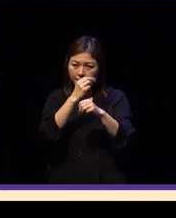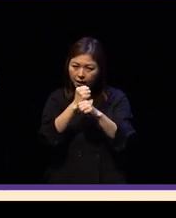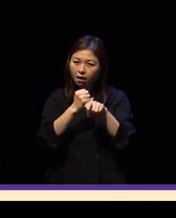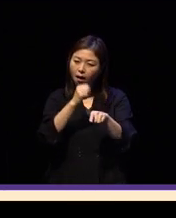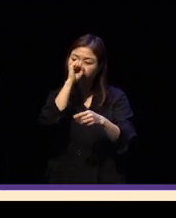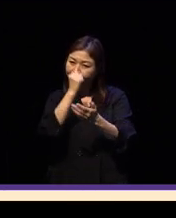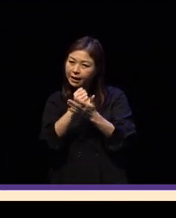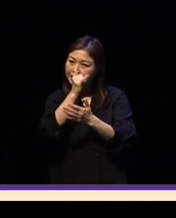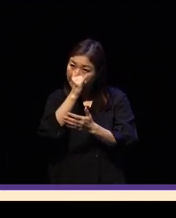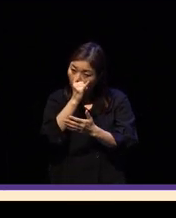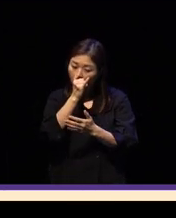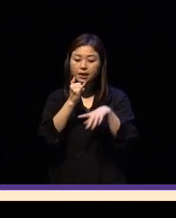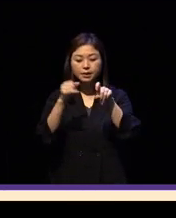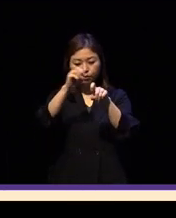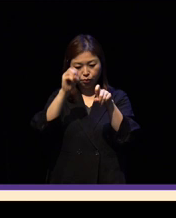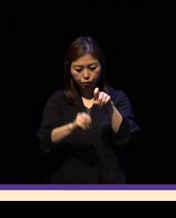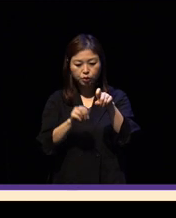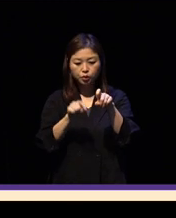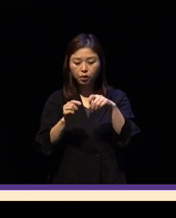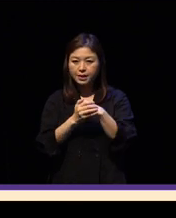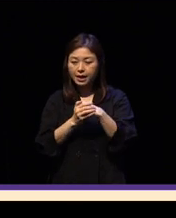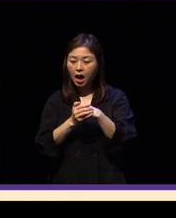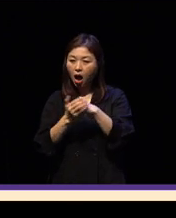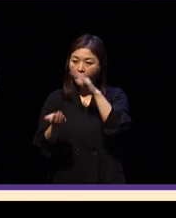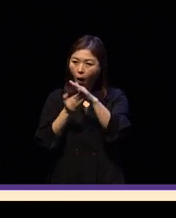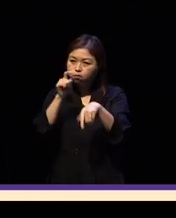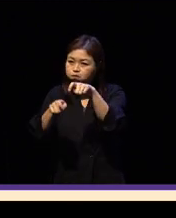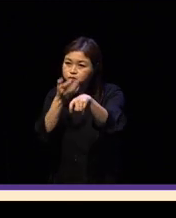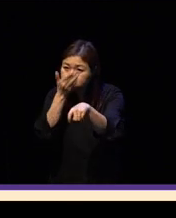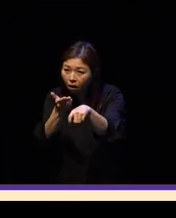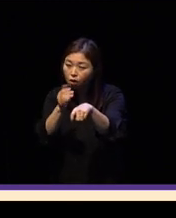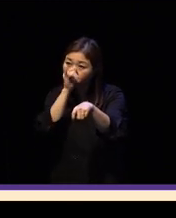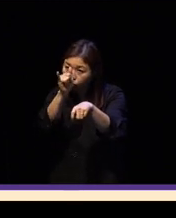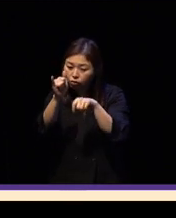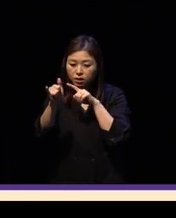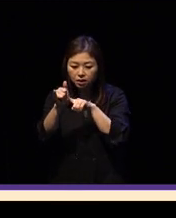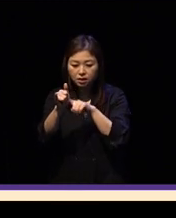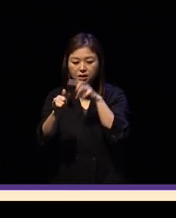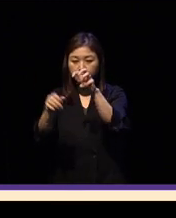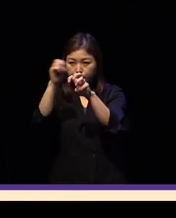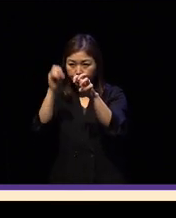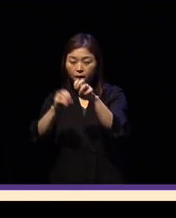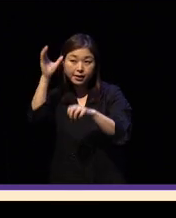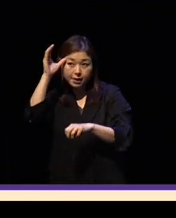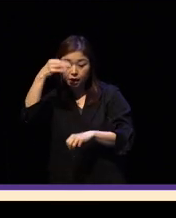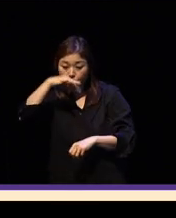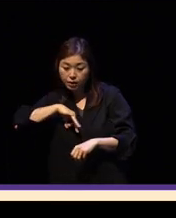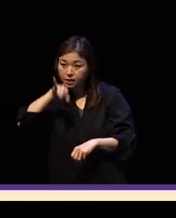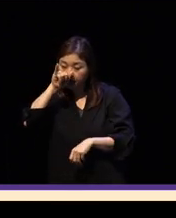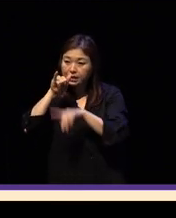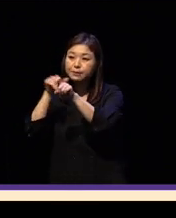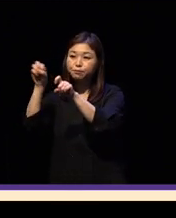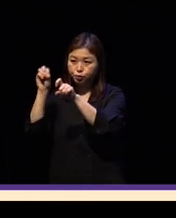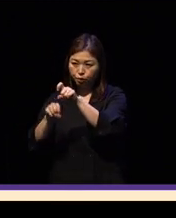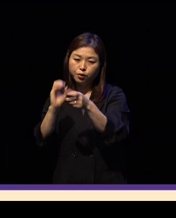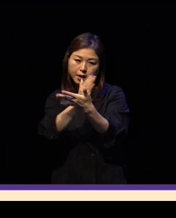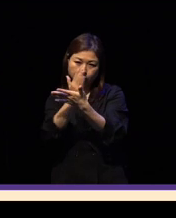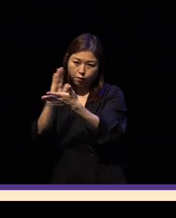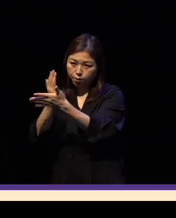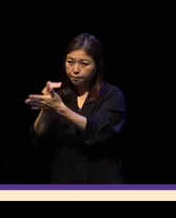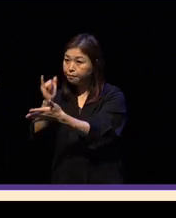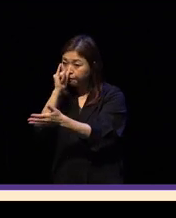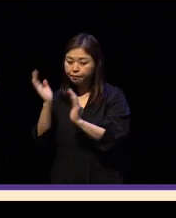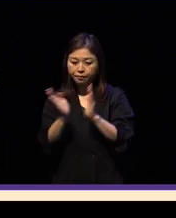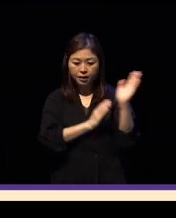타당성이 10%, 그리고 실행 역량의 우수성이 30%, 기대 효과가 10% 배정되어 있습니다.